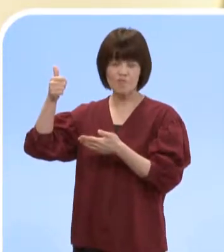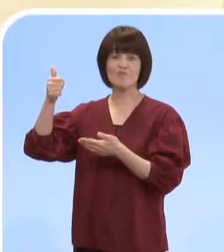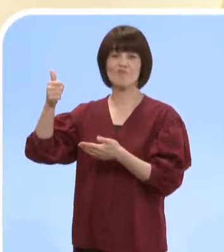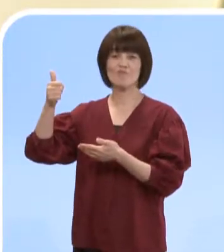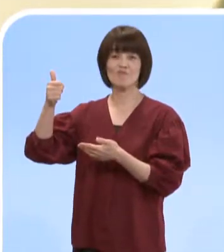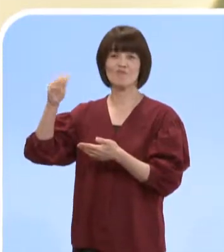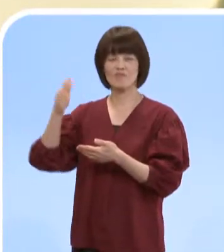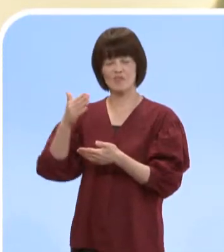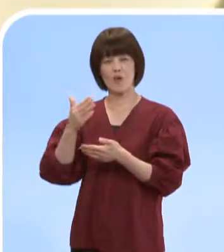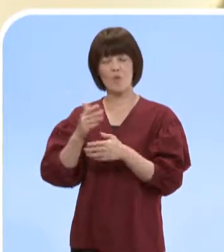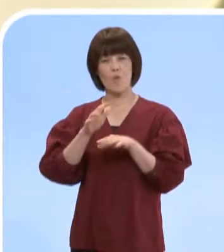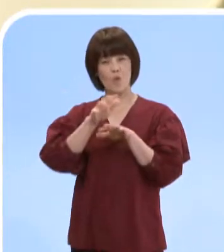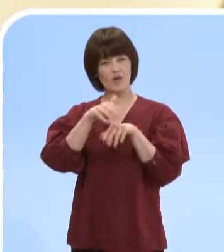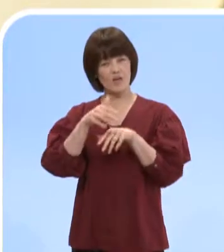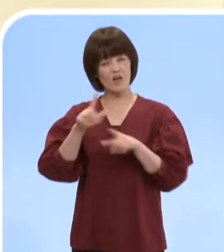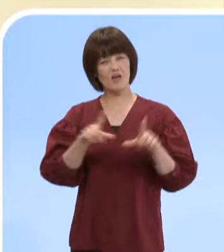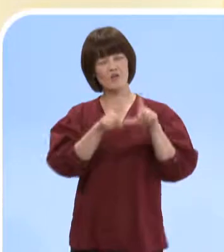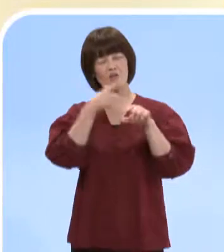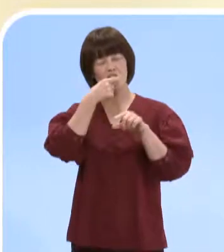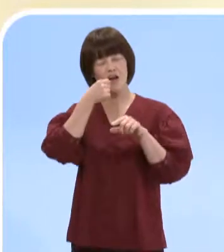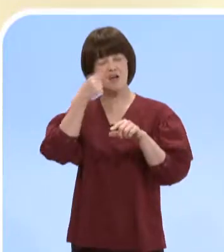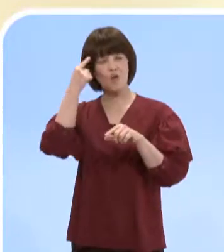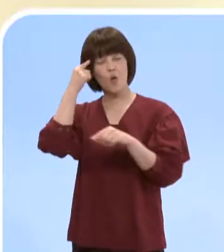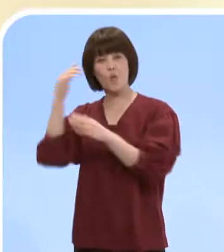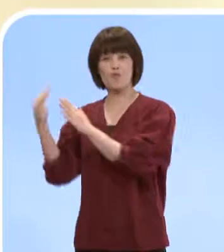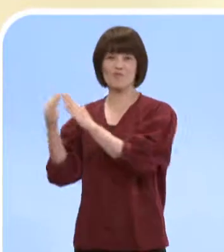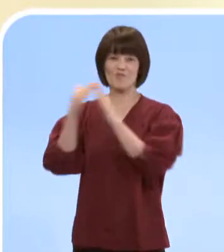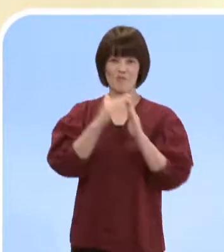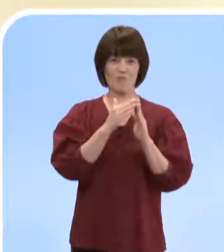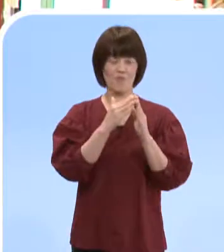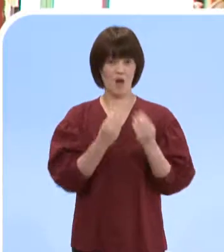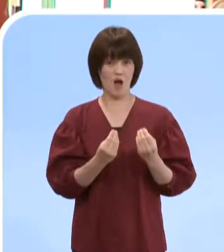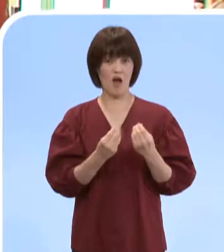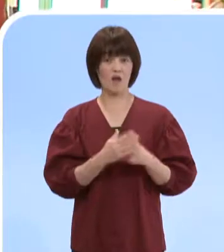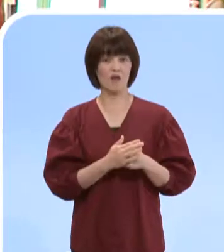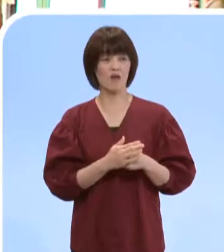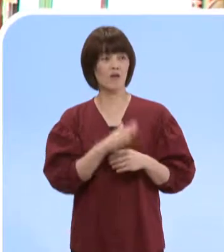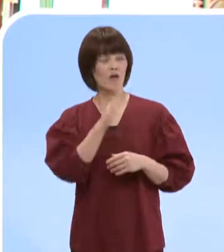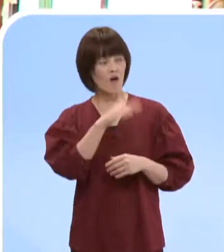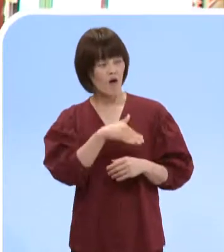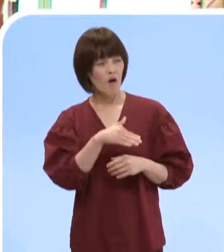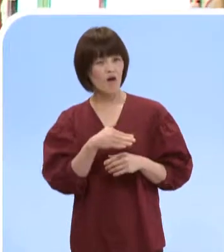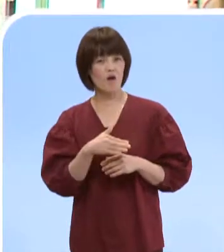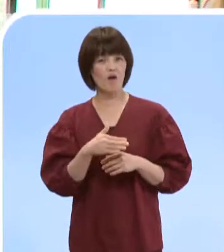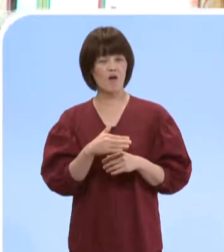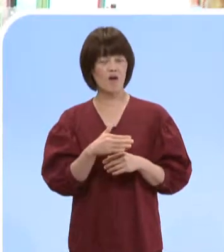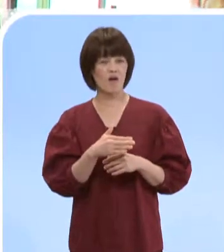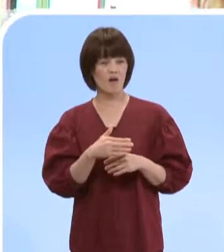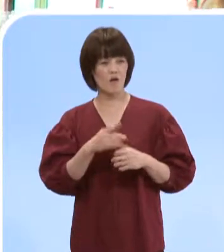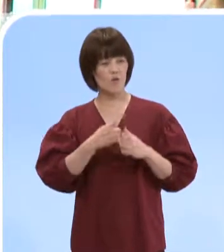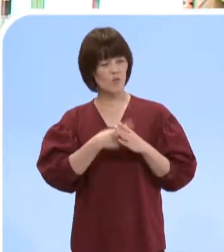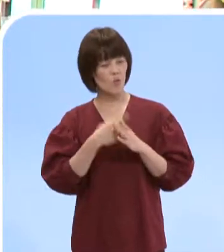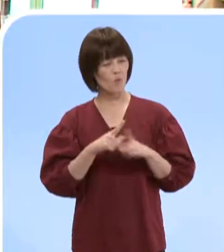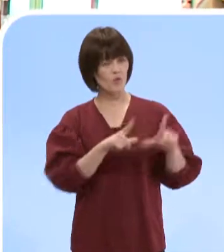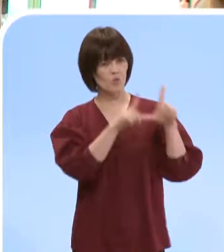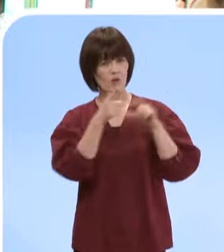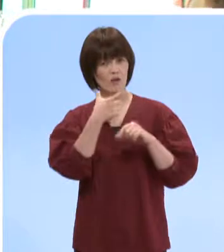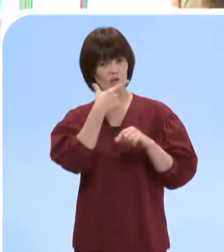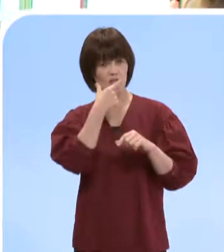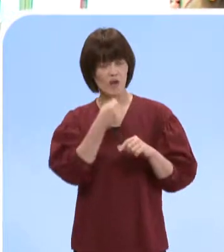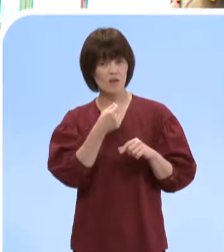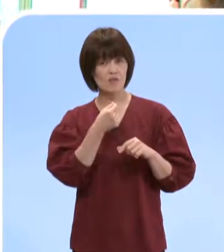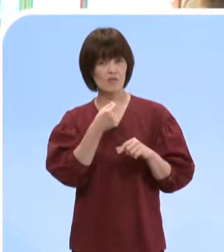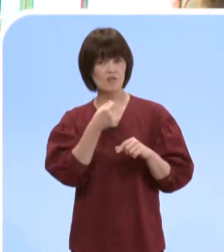て、はい、で田舎暮らしがしたいからここに来たんですけど、 なんかのんびりしたいから I ターンし